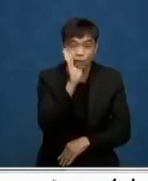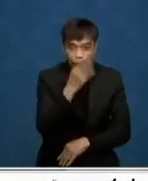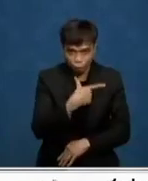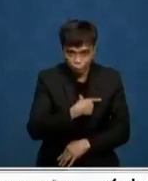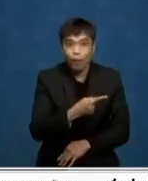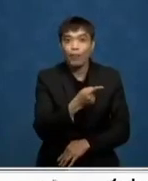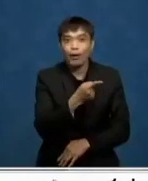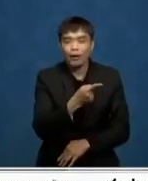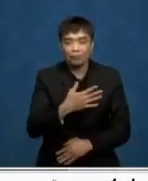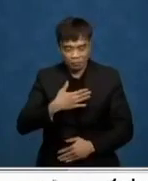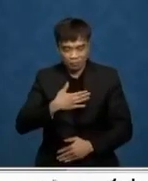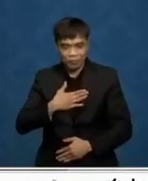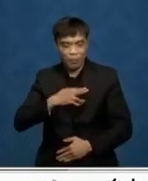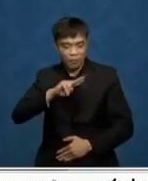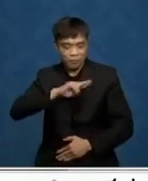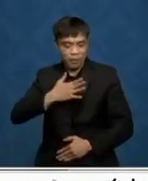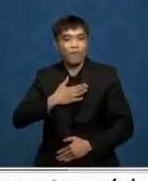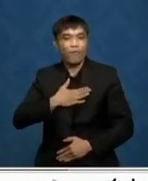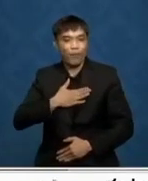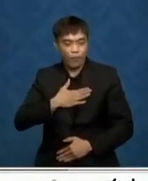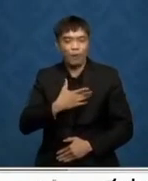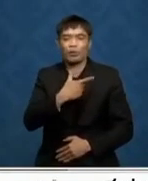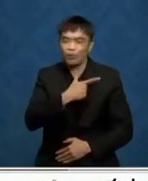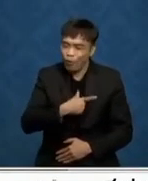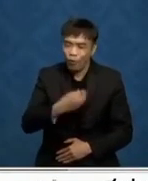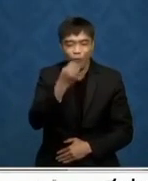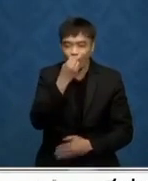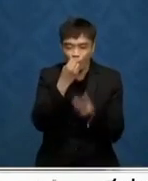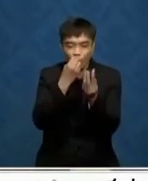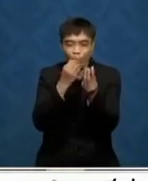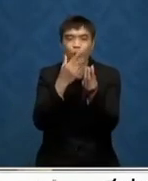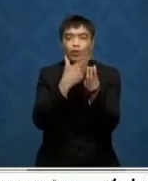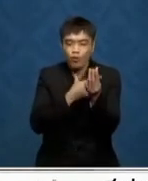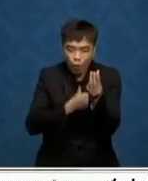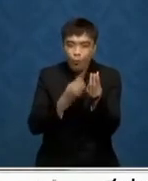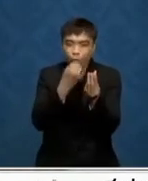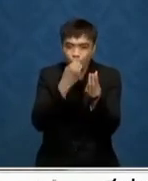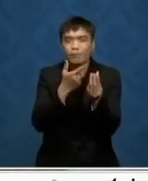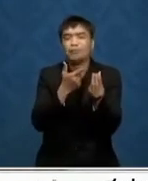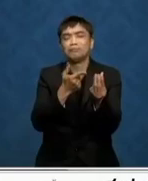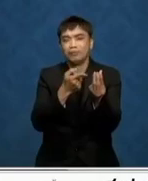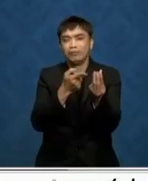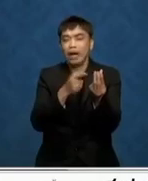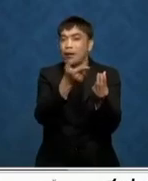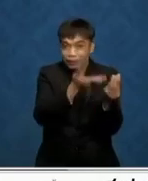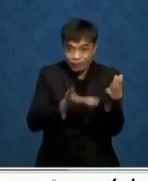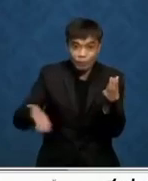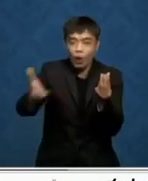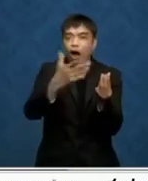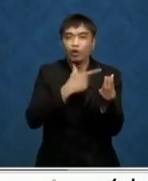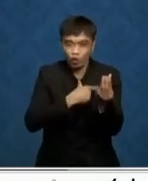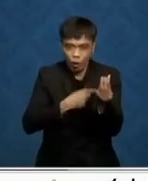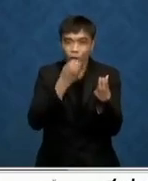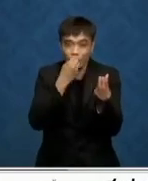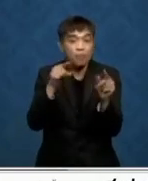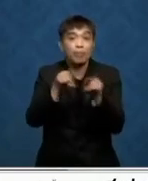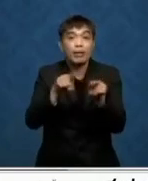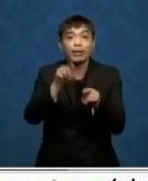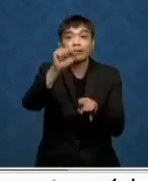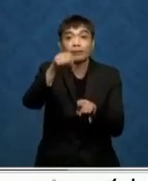ต้องบอกว่าดิฉันเองเนี่ยเป็นคนชอบทานลำไยมากและเชื่อว่าหลายๆท่านก็คงชอบเช่นเดียวกันนะค่ะเพราะว่าเนื้อ